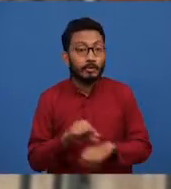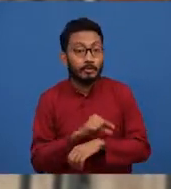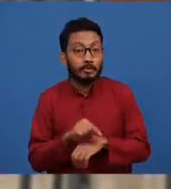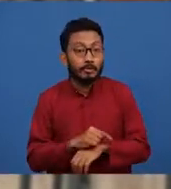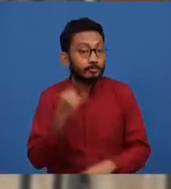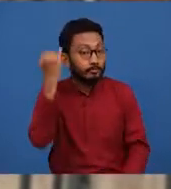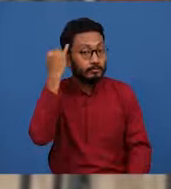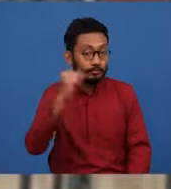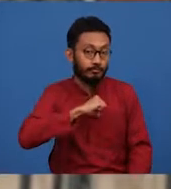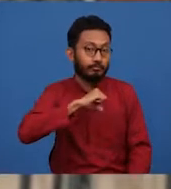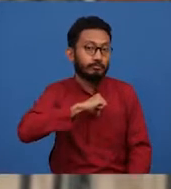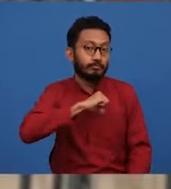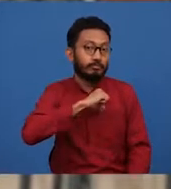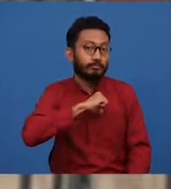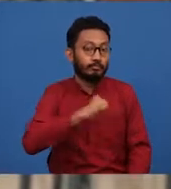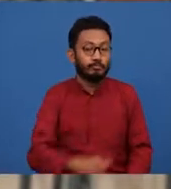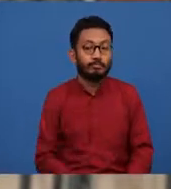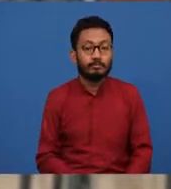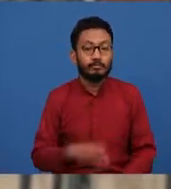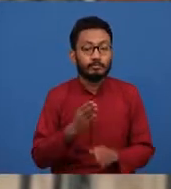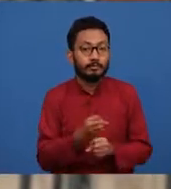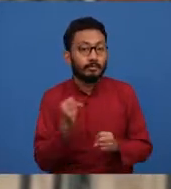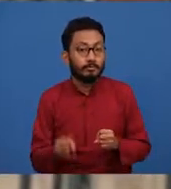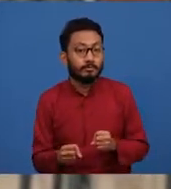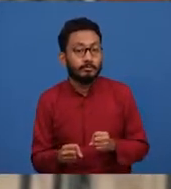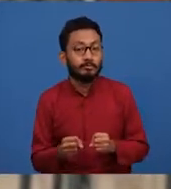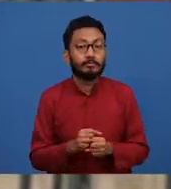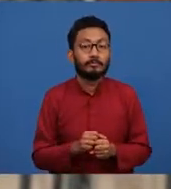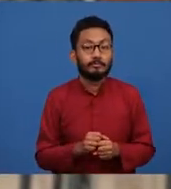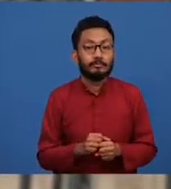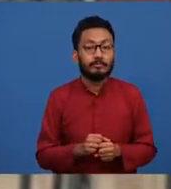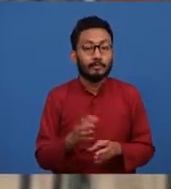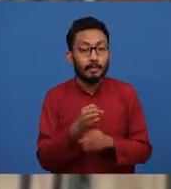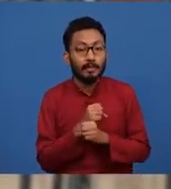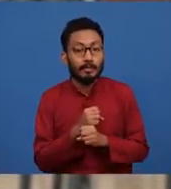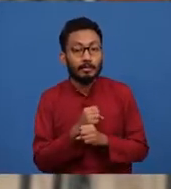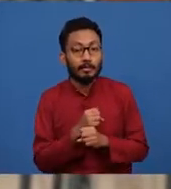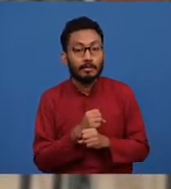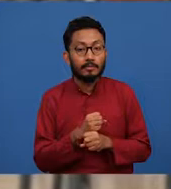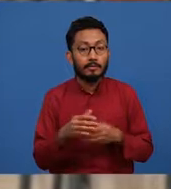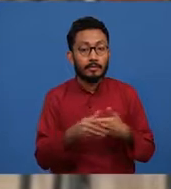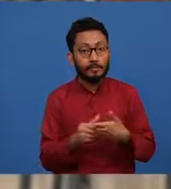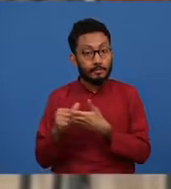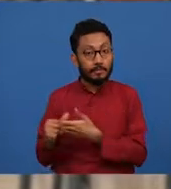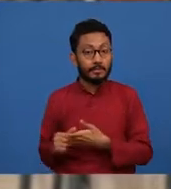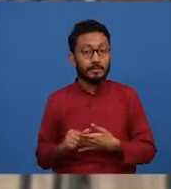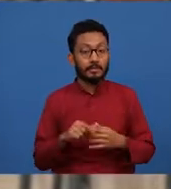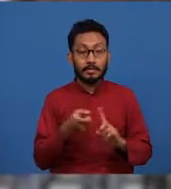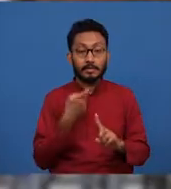sendiri di samping mengambil panduan daripada pantun yang